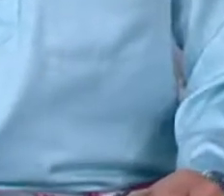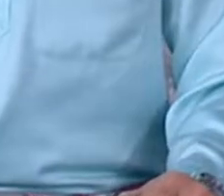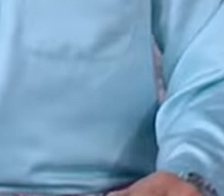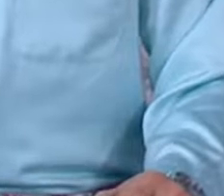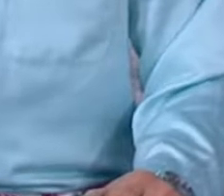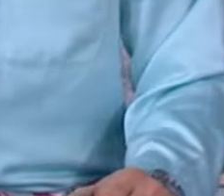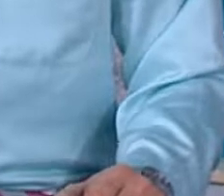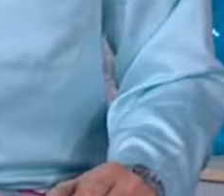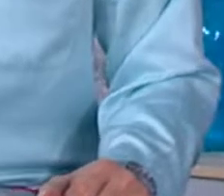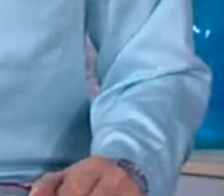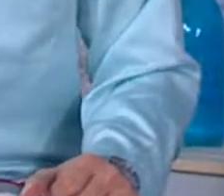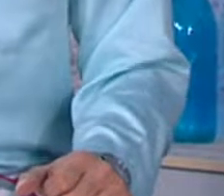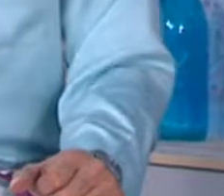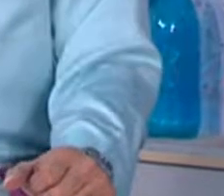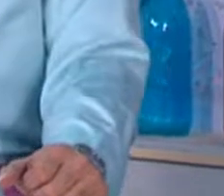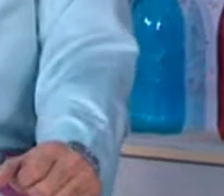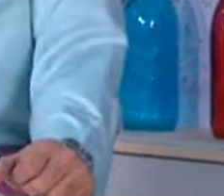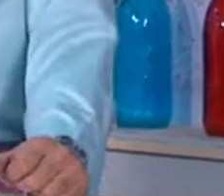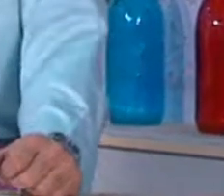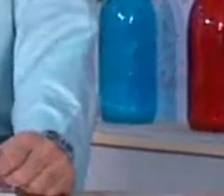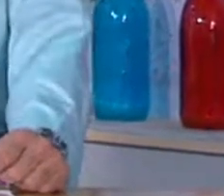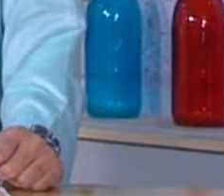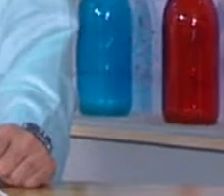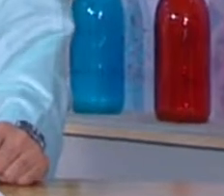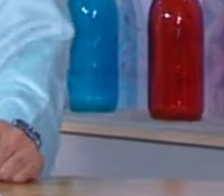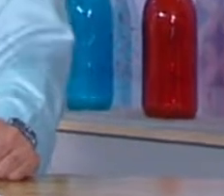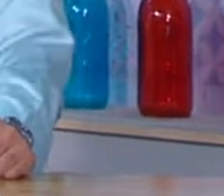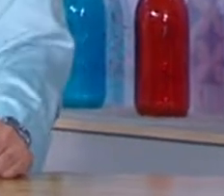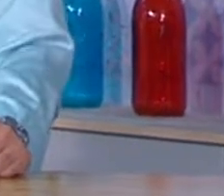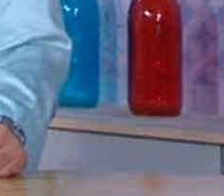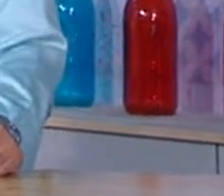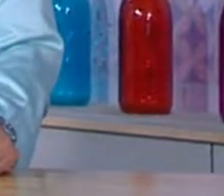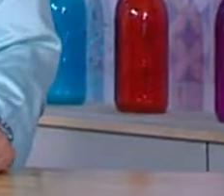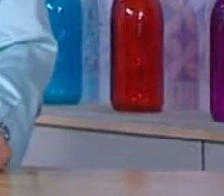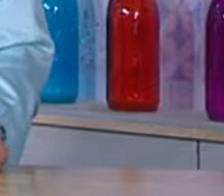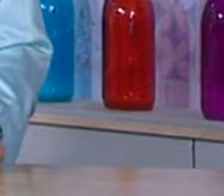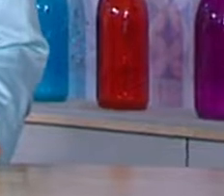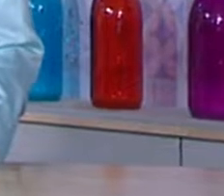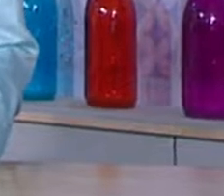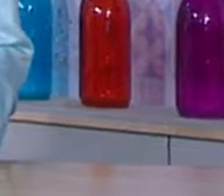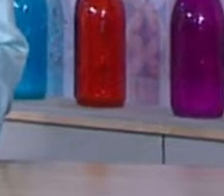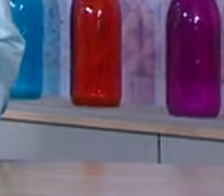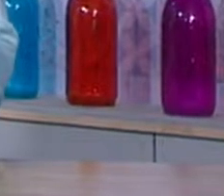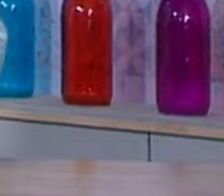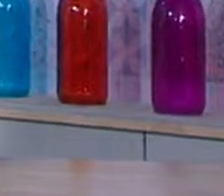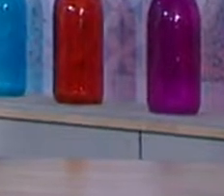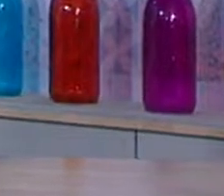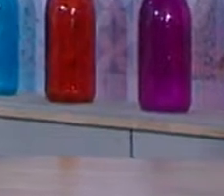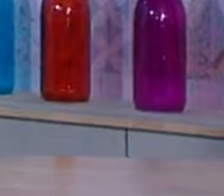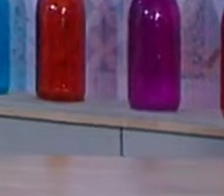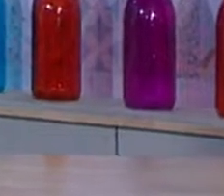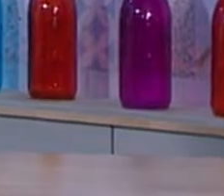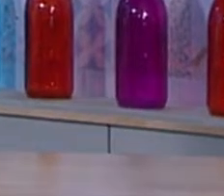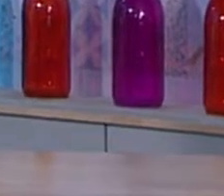Malaysia Quran Hour bersiaran langsung dari studio TV Al Hijrah Kuala Lumpur.